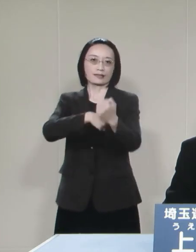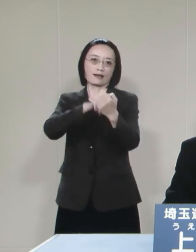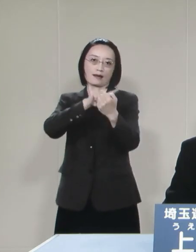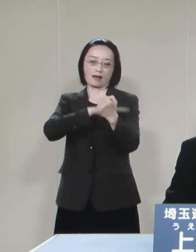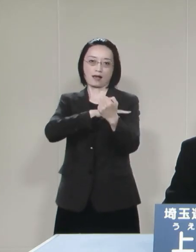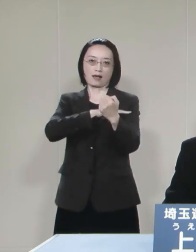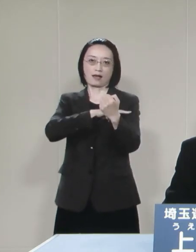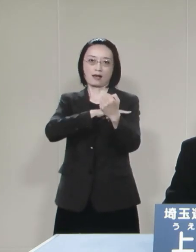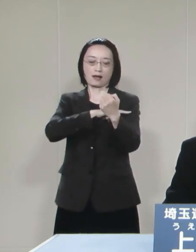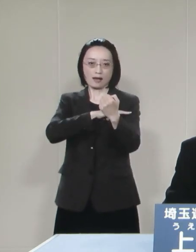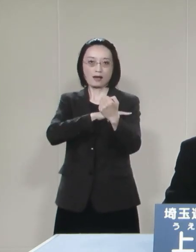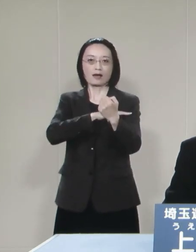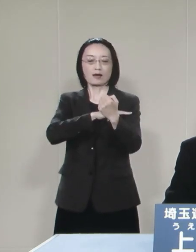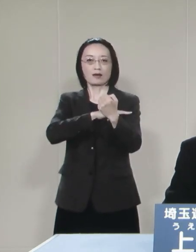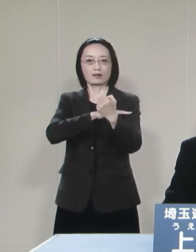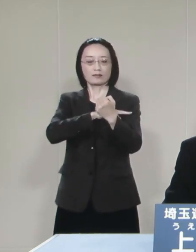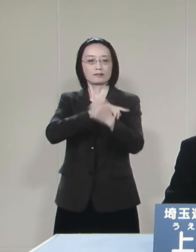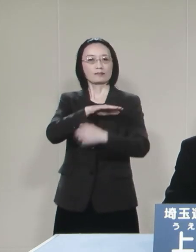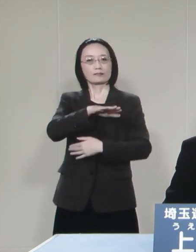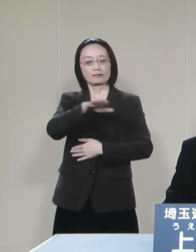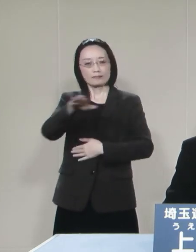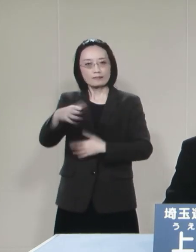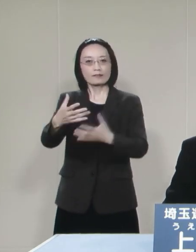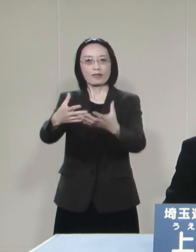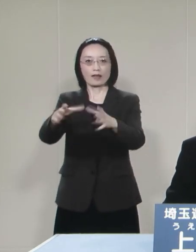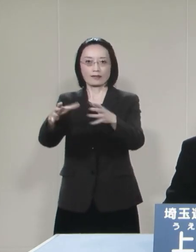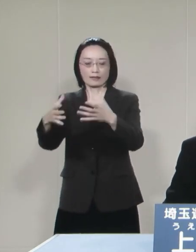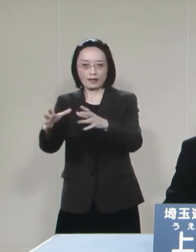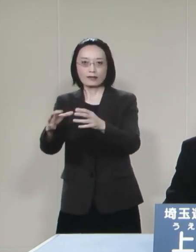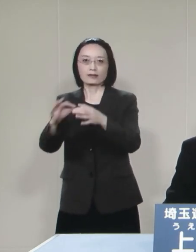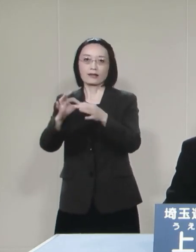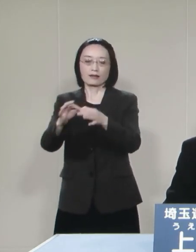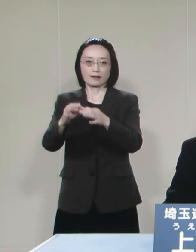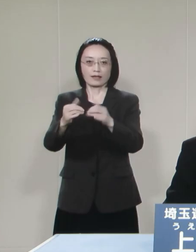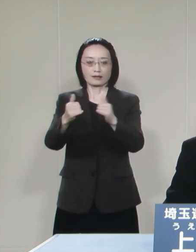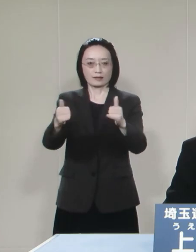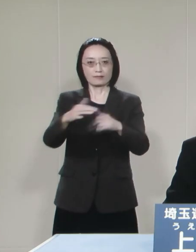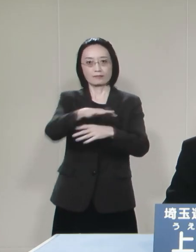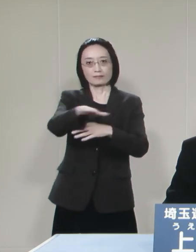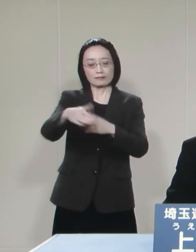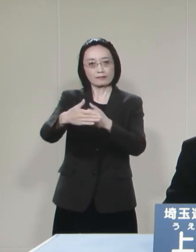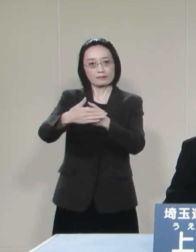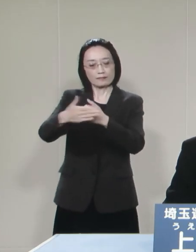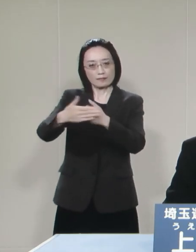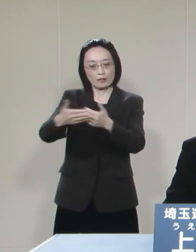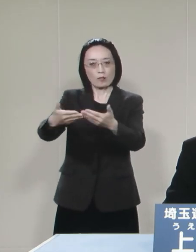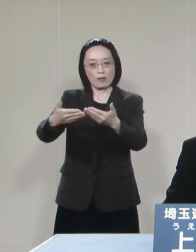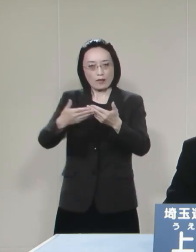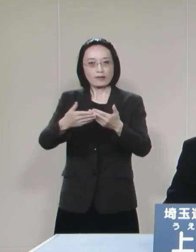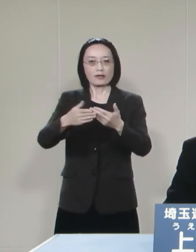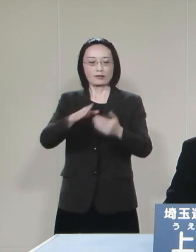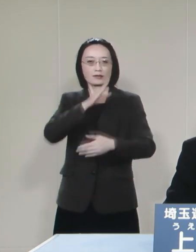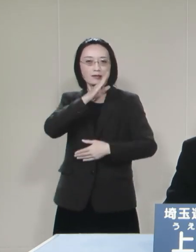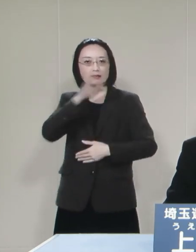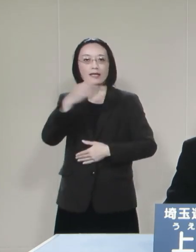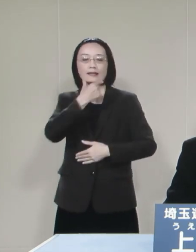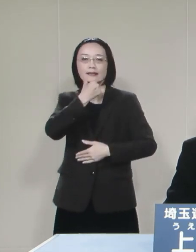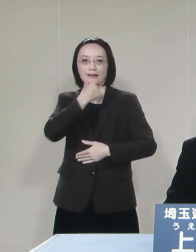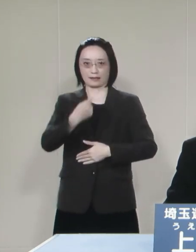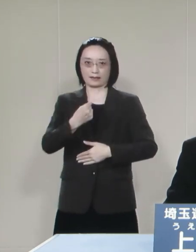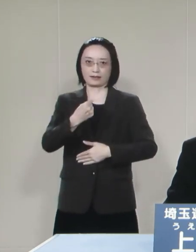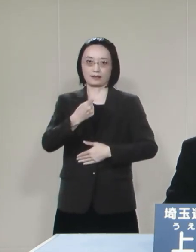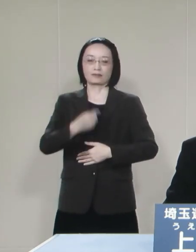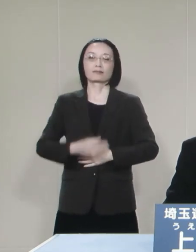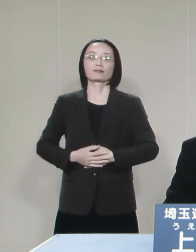まさに多くの団体や関係の皆さんの力で実現していきたい、このように考